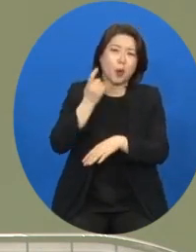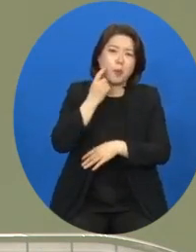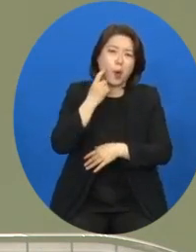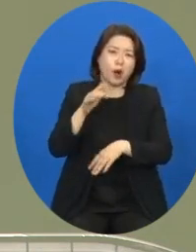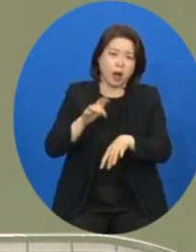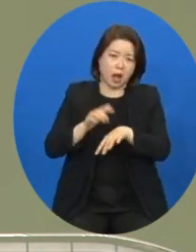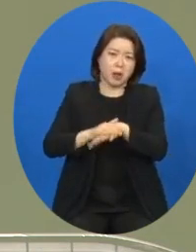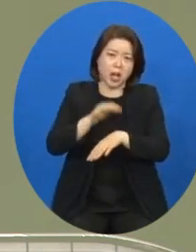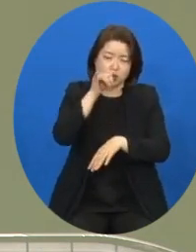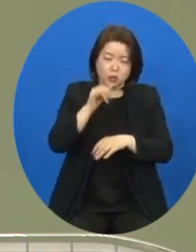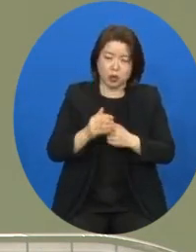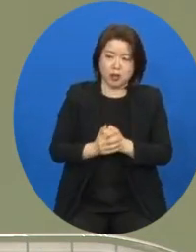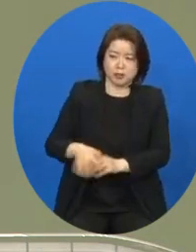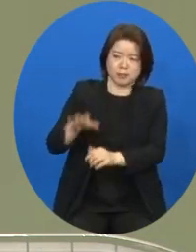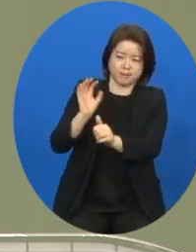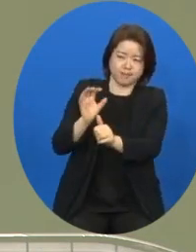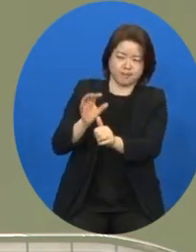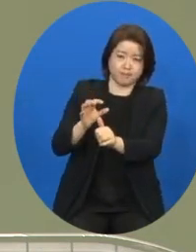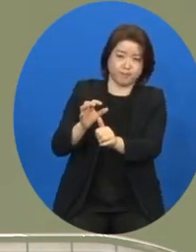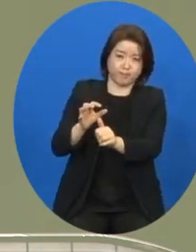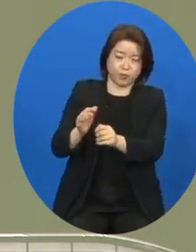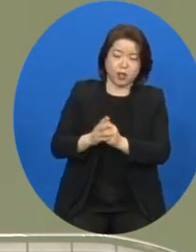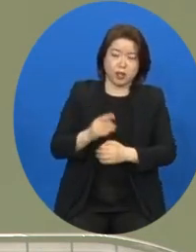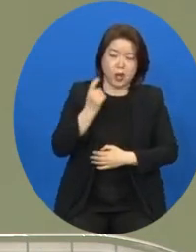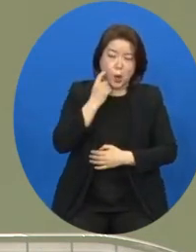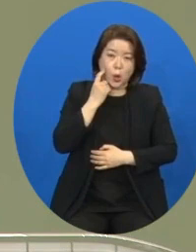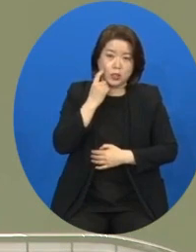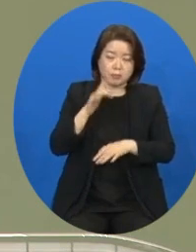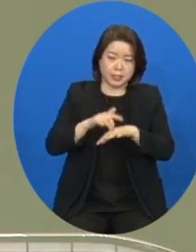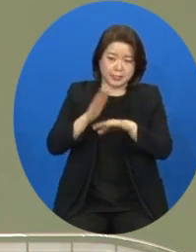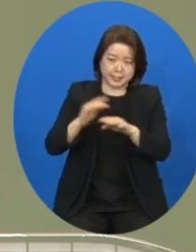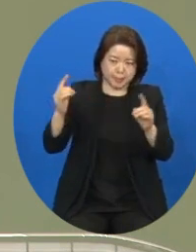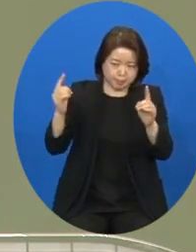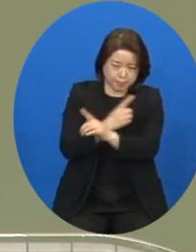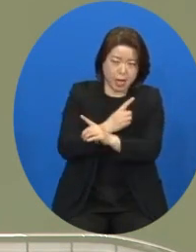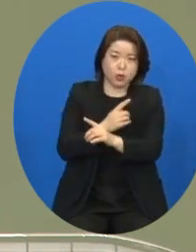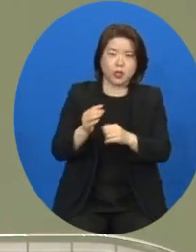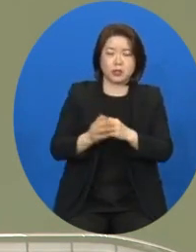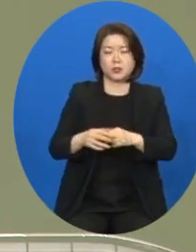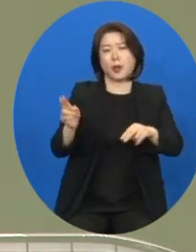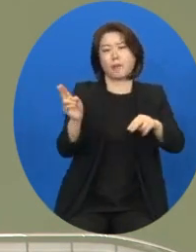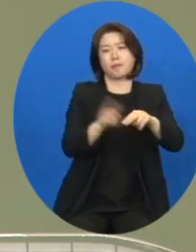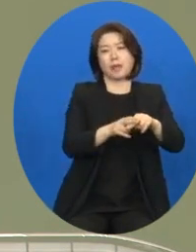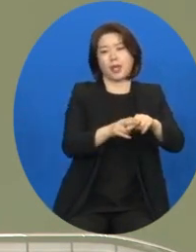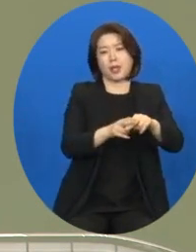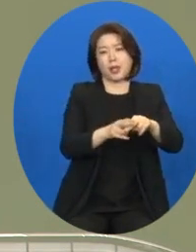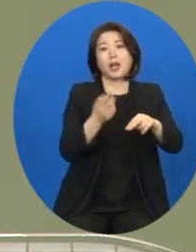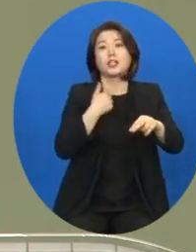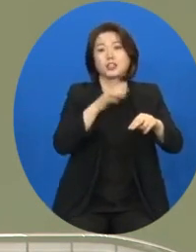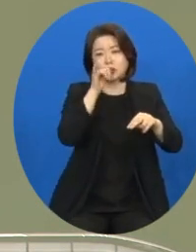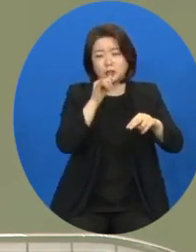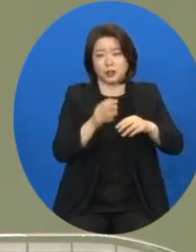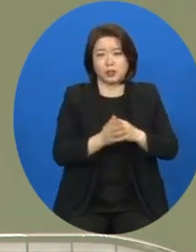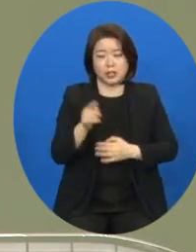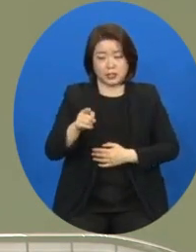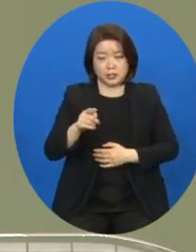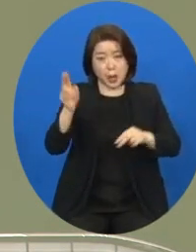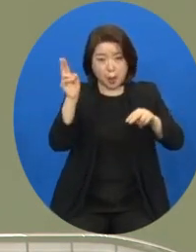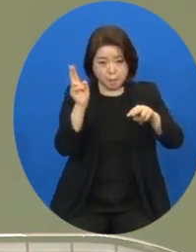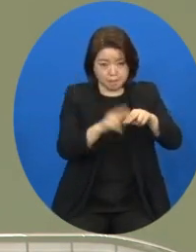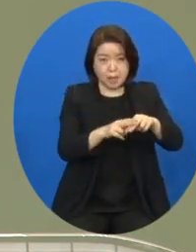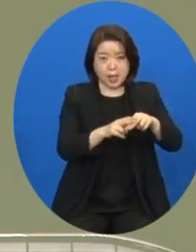내고 거짓말을 하던 습관을 고치려고 매를 든 적이 있습니다. 그때 매를